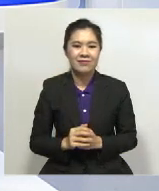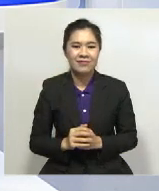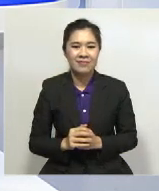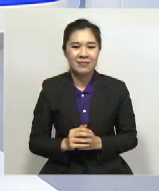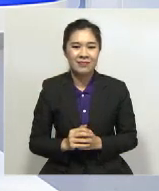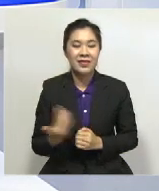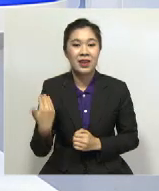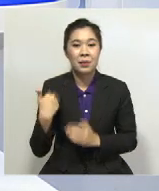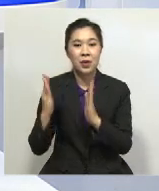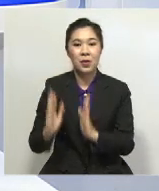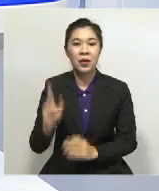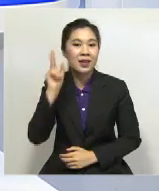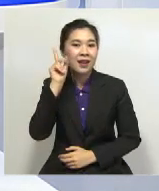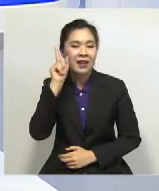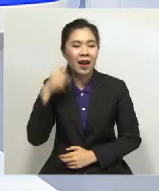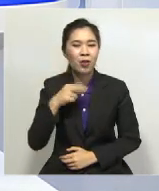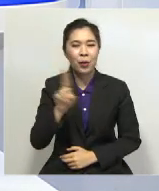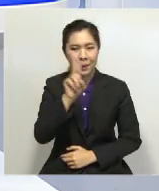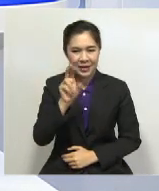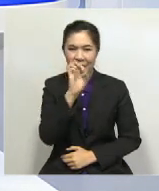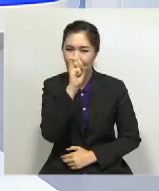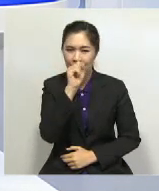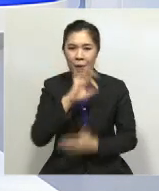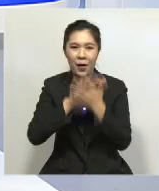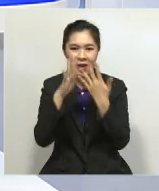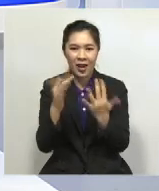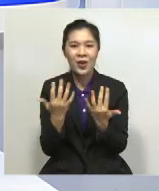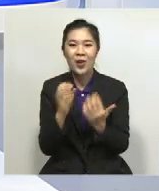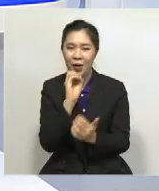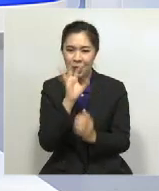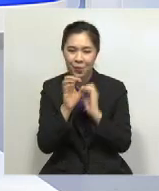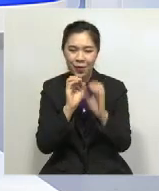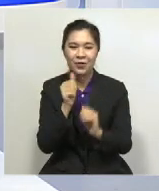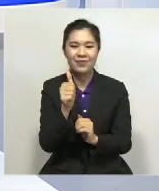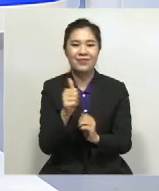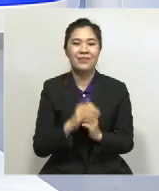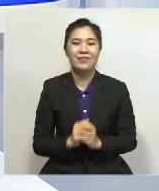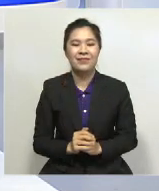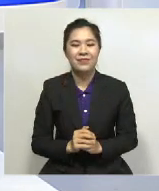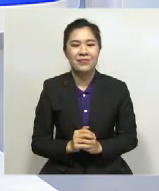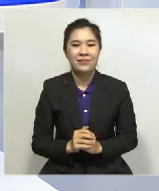ณสีฟ้าจันทองวัฒนาผู้สื่อข่าวของเราไปทดลองใช้กันแล้วนะคะเดี๋ยวรอติดตามกัน เริ่มเก็บแต้มแล้วแน่เลย ใช่แล้วค่ะ